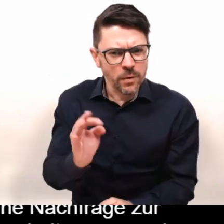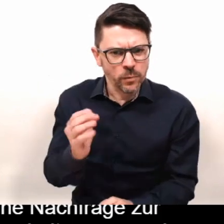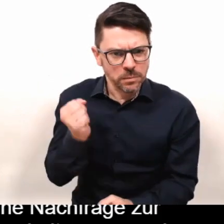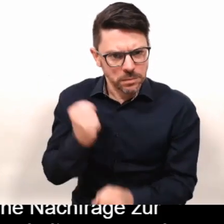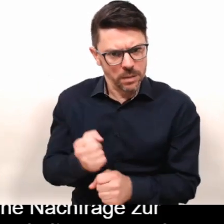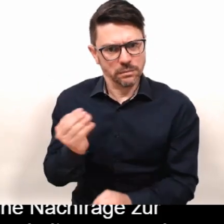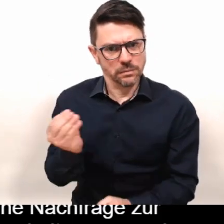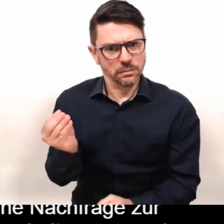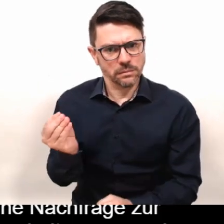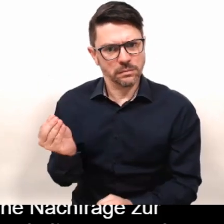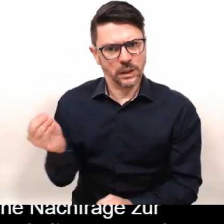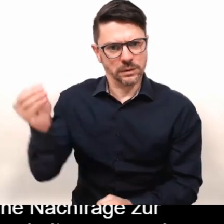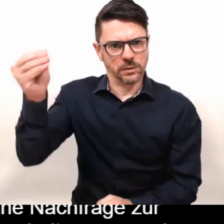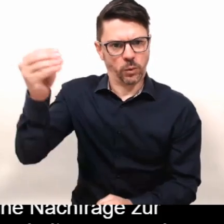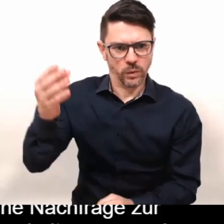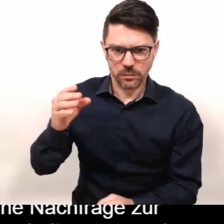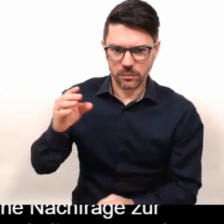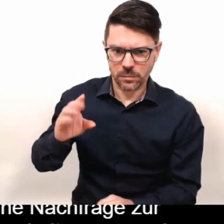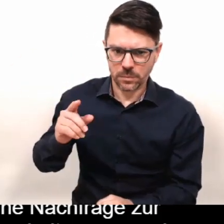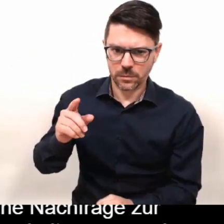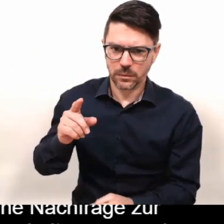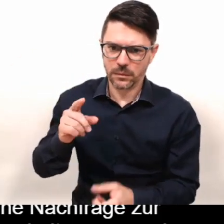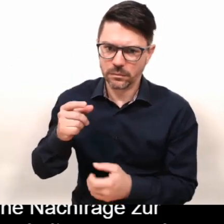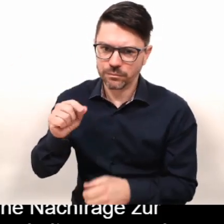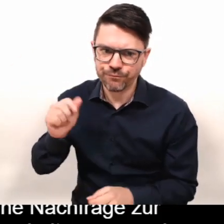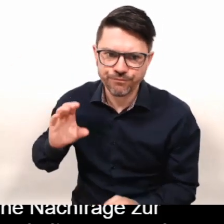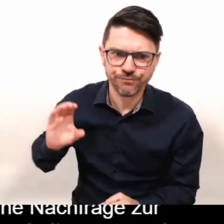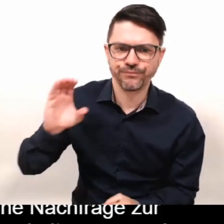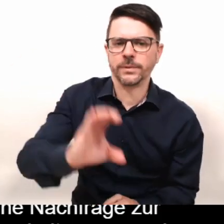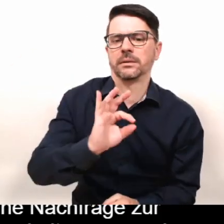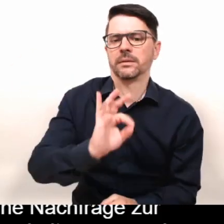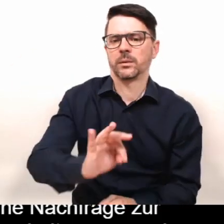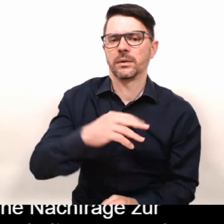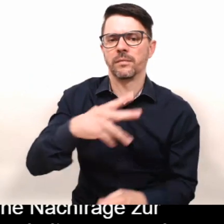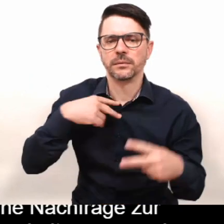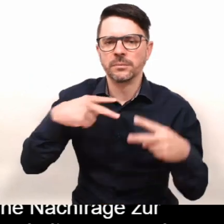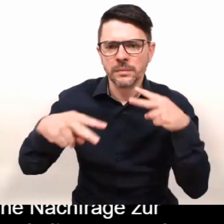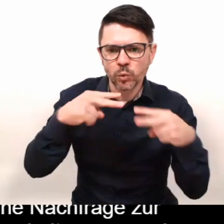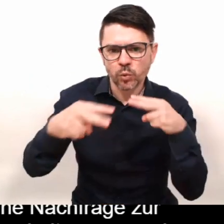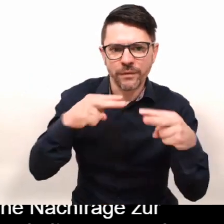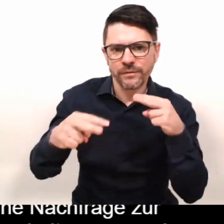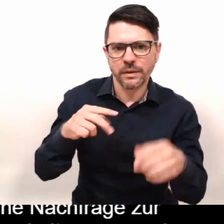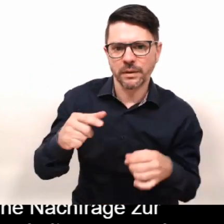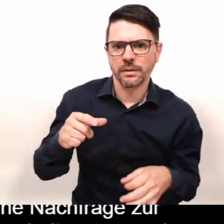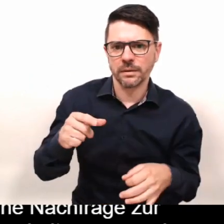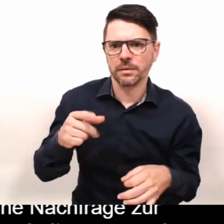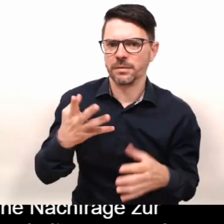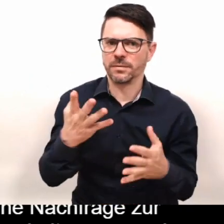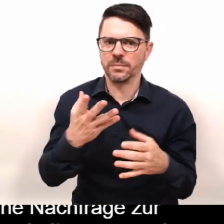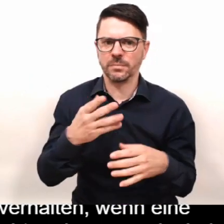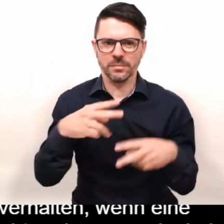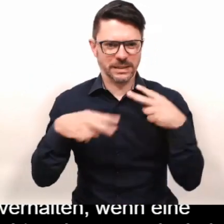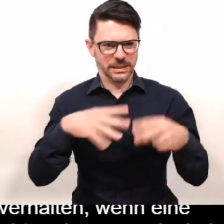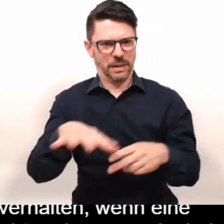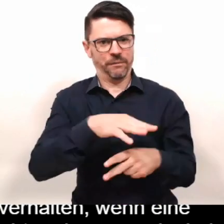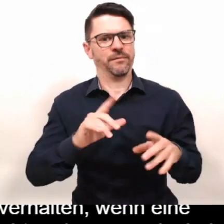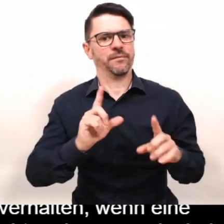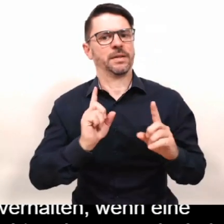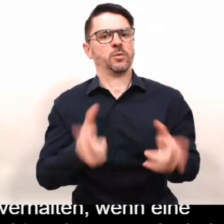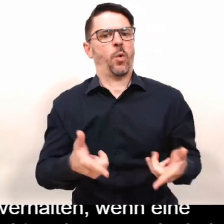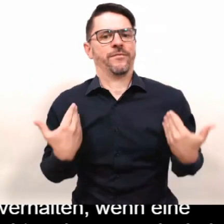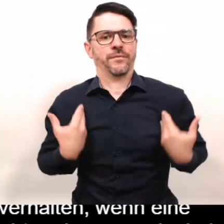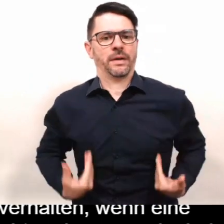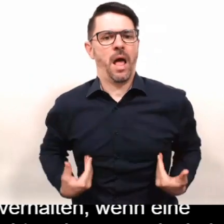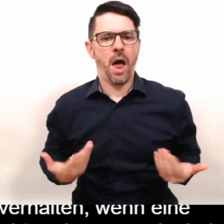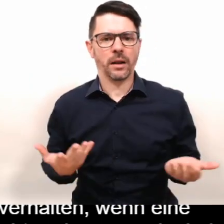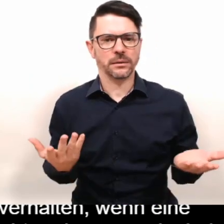sechs, acht Leuten da vor der Kneipe steht und sagen, wir sind befreundet, jeder hat sozusagen eine Kontaktperson dabei. Dürfen die dann rein und sich